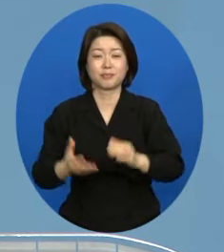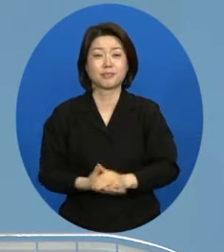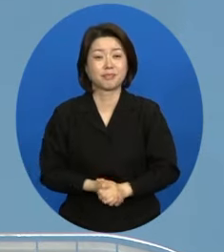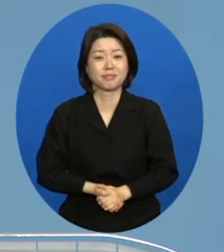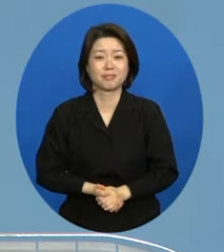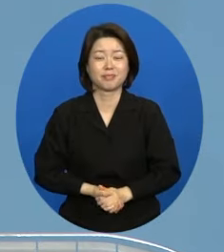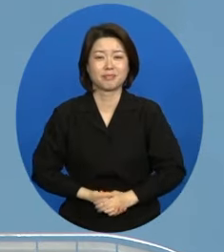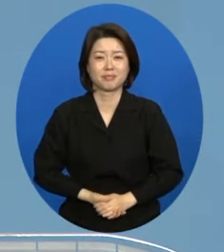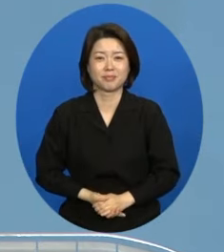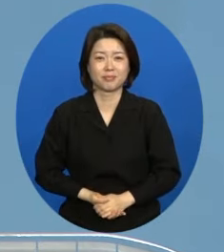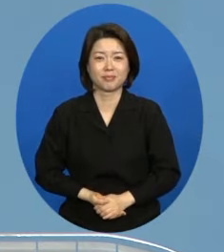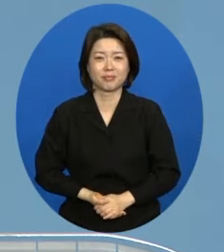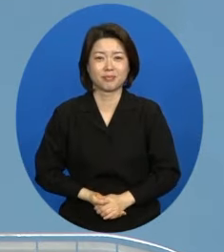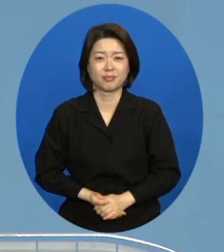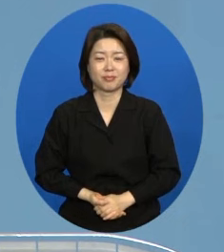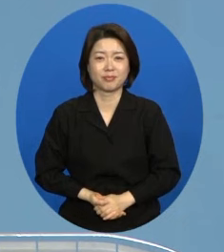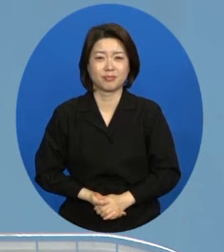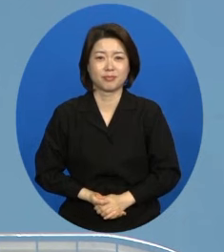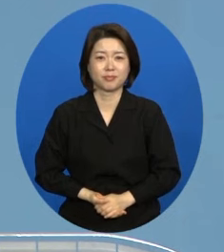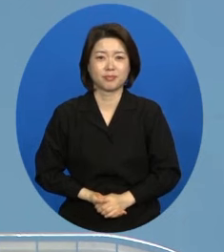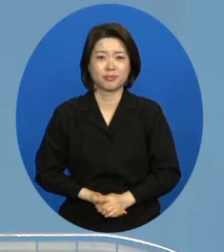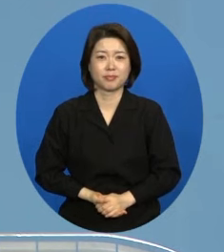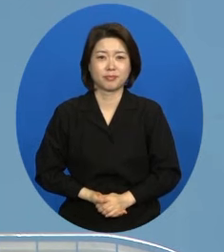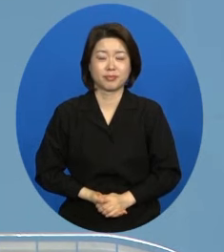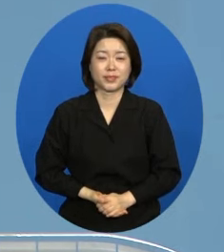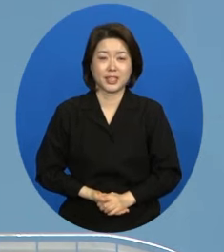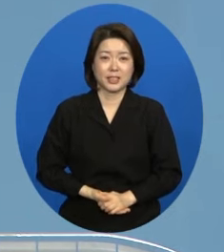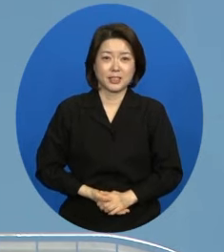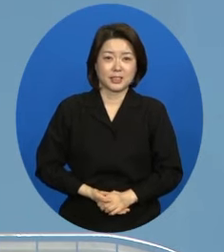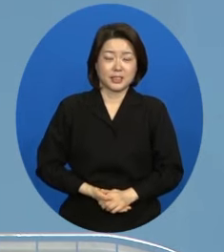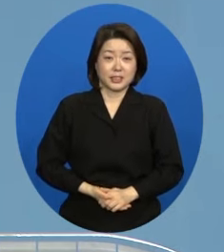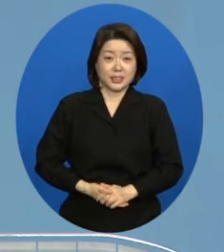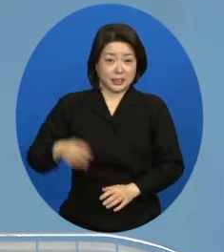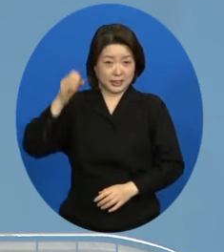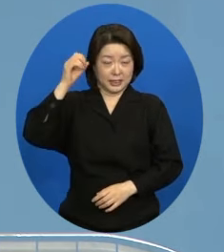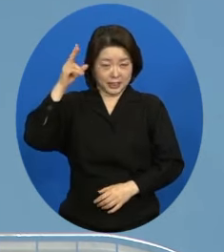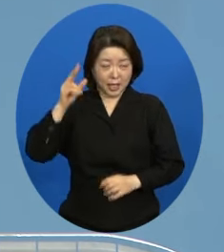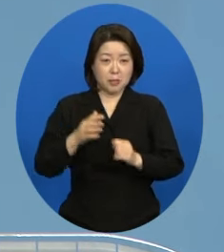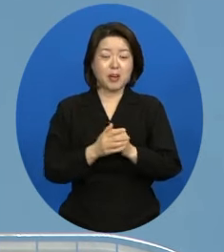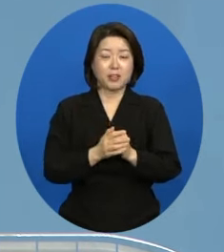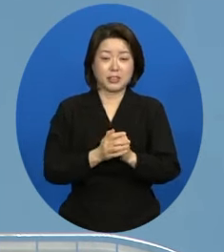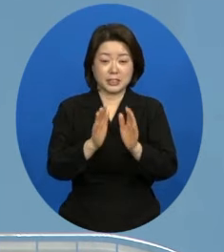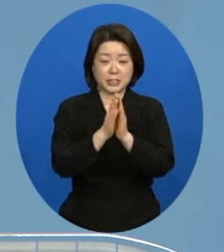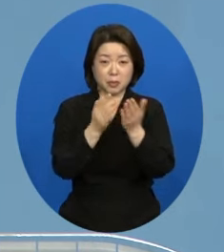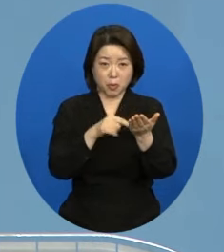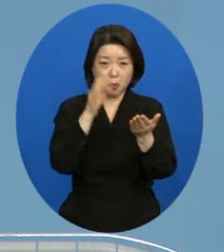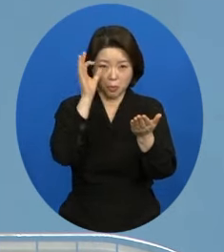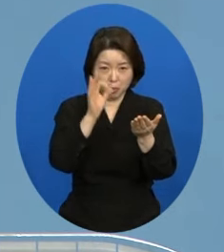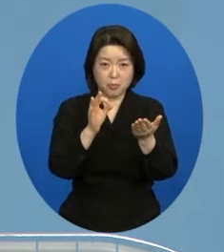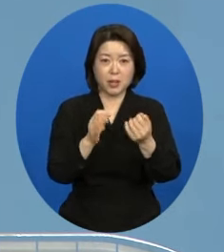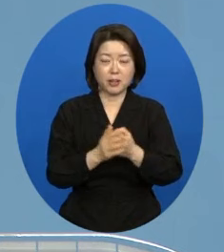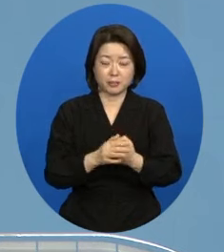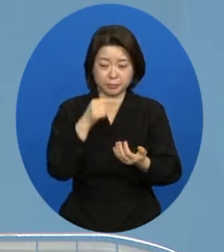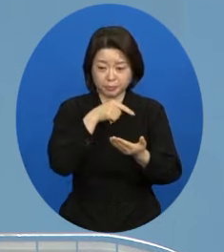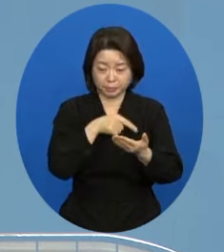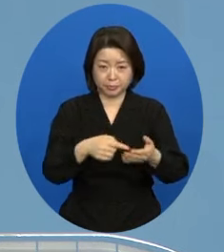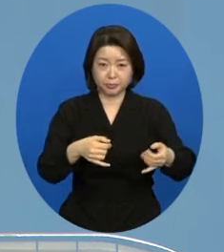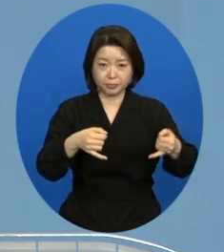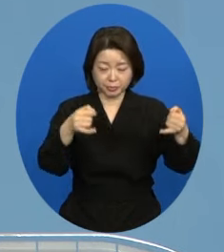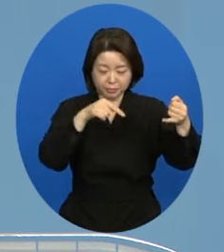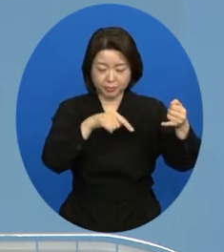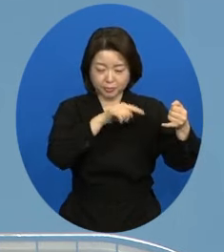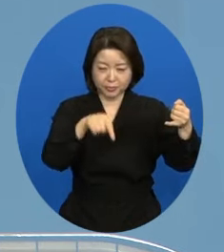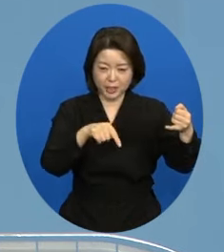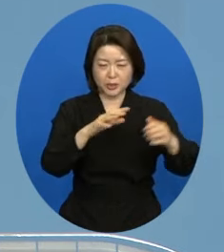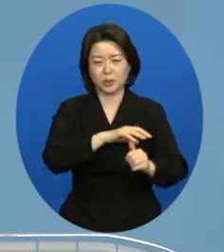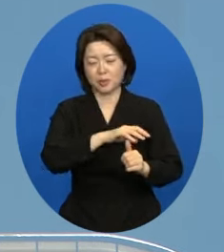하겠습니다 아 잠언 22장 7절에 빚지면 빚쟁이의 종이 된다고 했는데 부처의 노예에서 하나님께서 자유하게